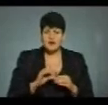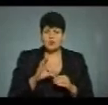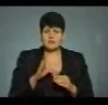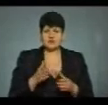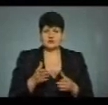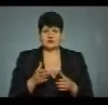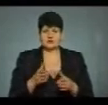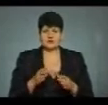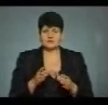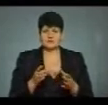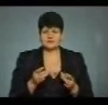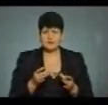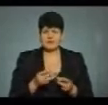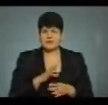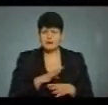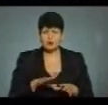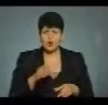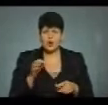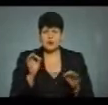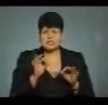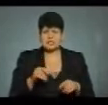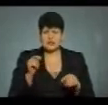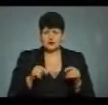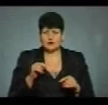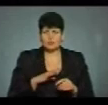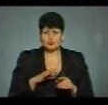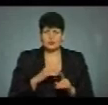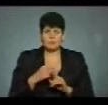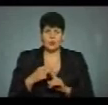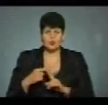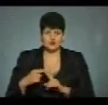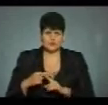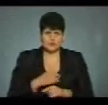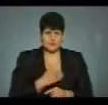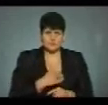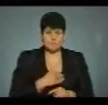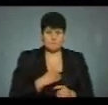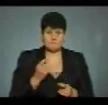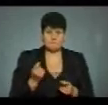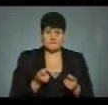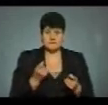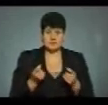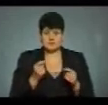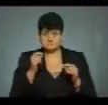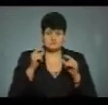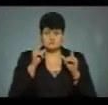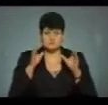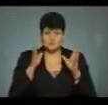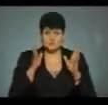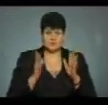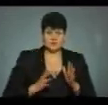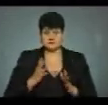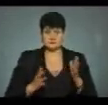снігового покриву, не було осінніх дощів. Пару днів були плюсові температури, пшениця, як така, пробудилася зимового